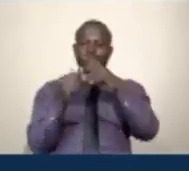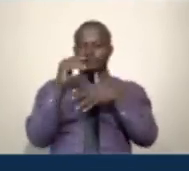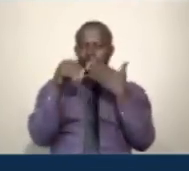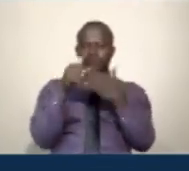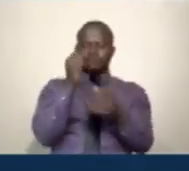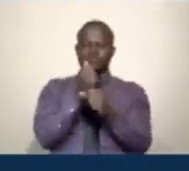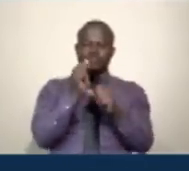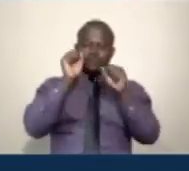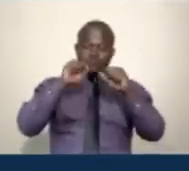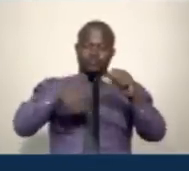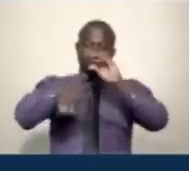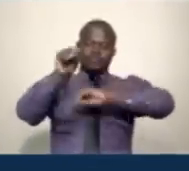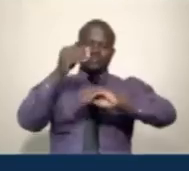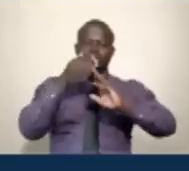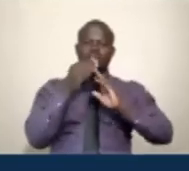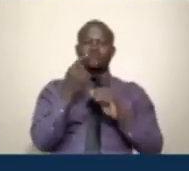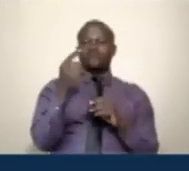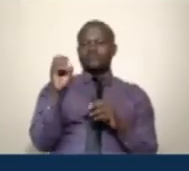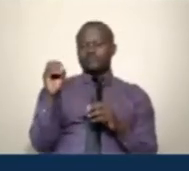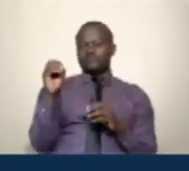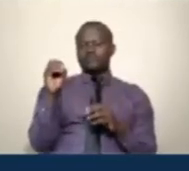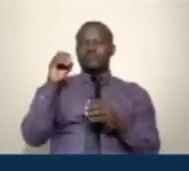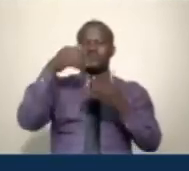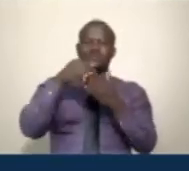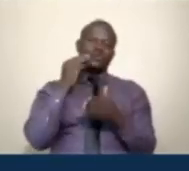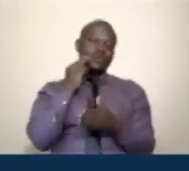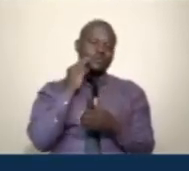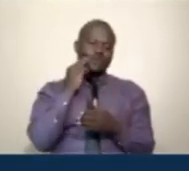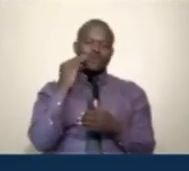Ibibumbano akora ashobora kubigurisha hagati y'ibihumbi 100 na